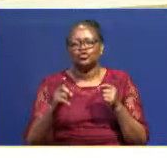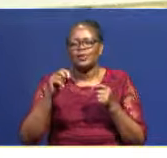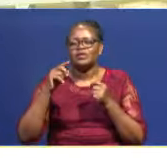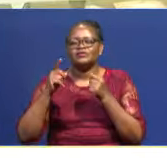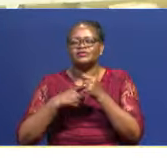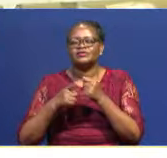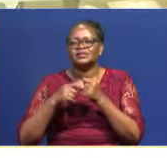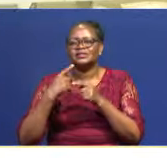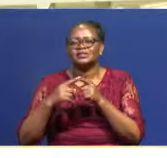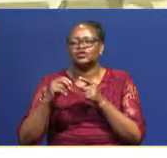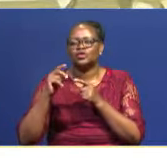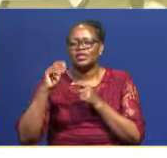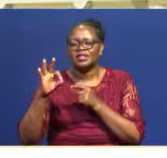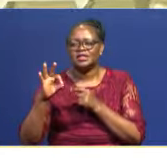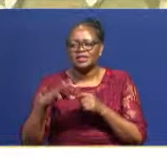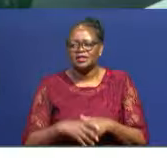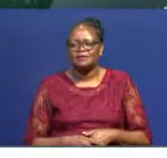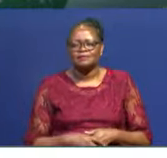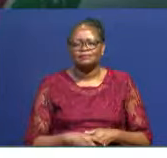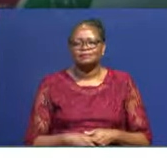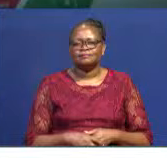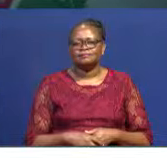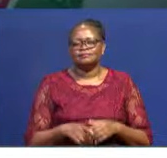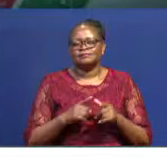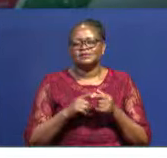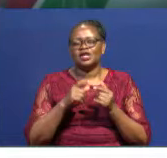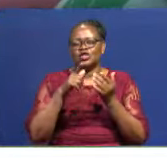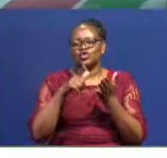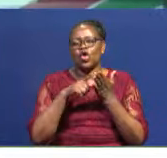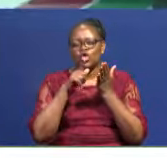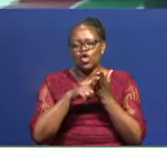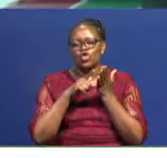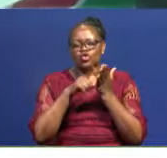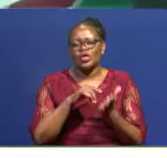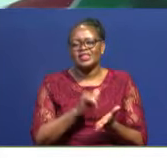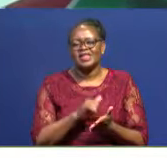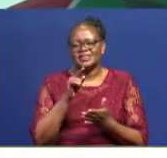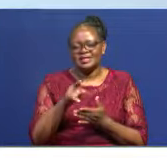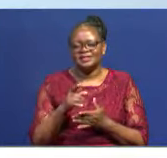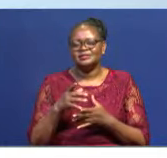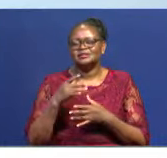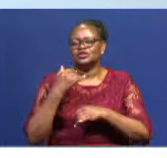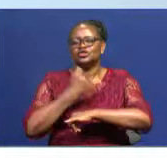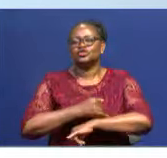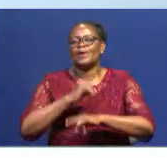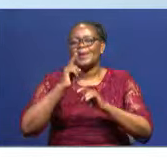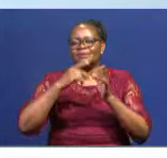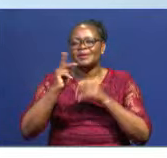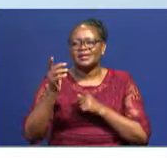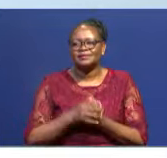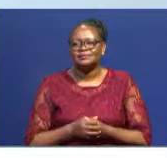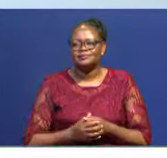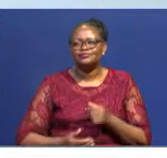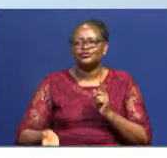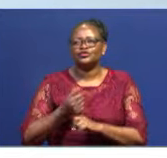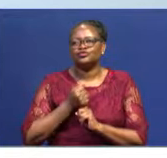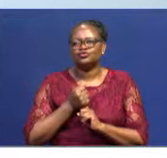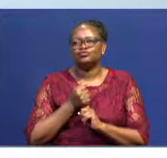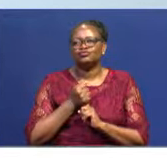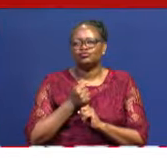mwaka 2023. Haya ni madeni ambayo shirika hilo linapasa kujikwamua. The milestone is a break even